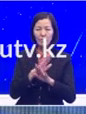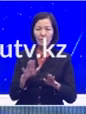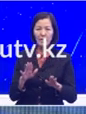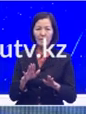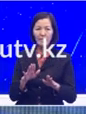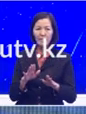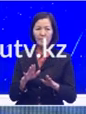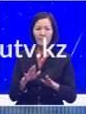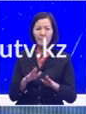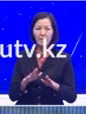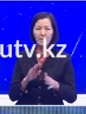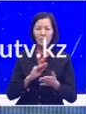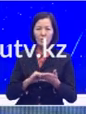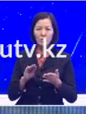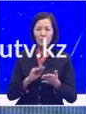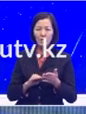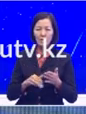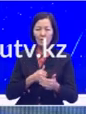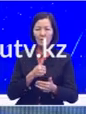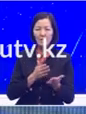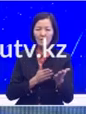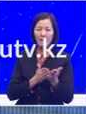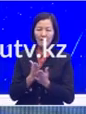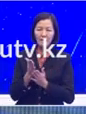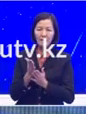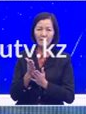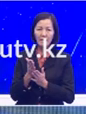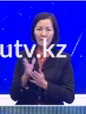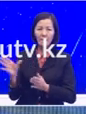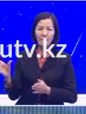осы журналистика саласындағы